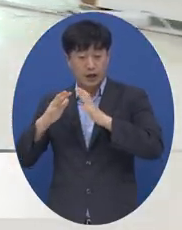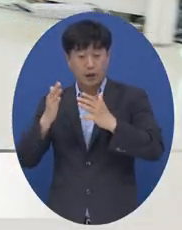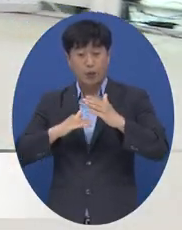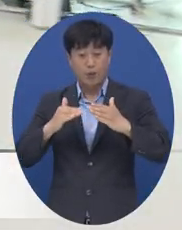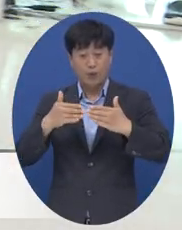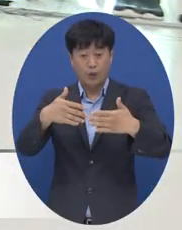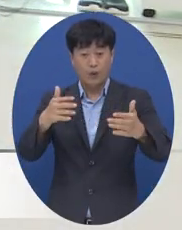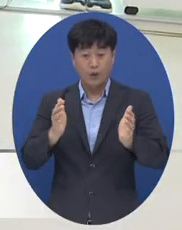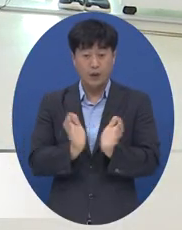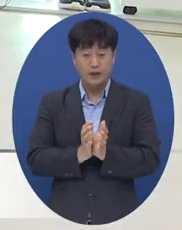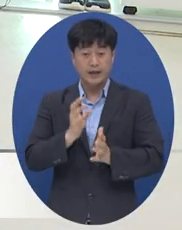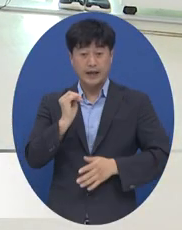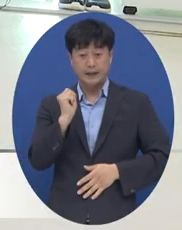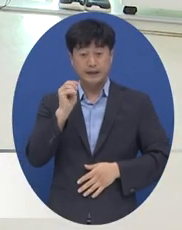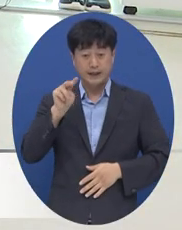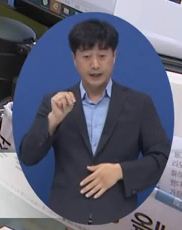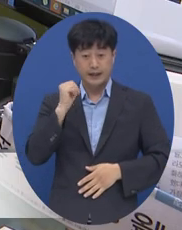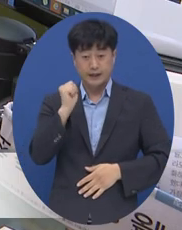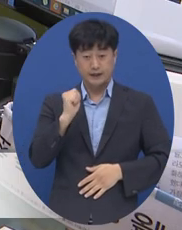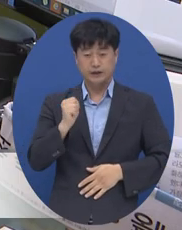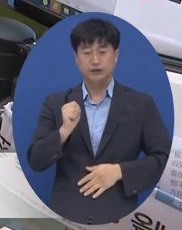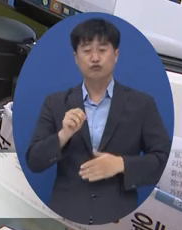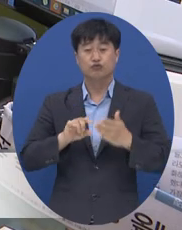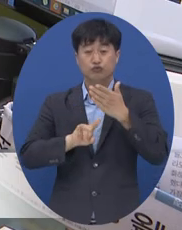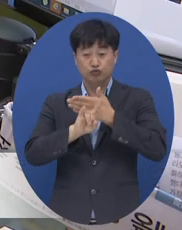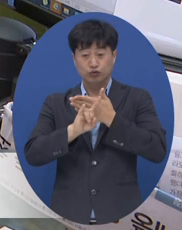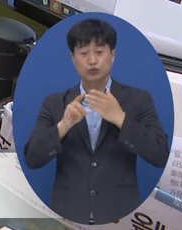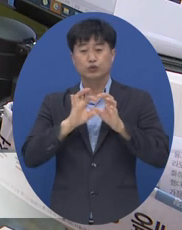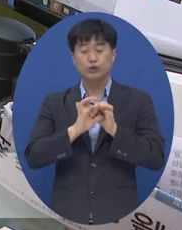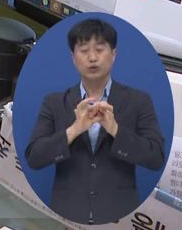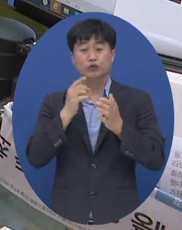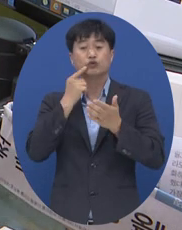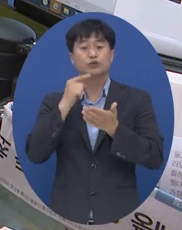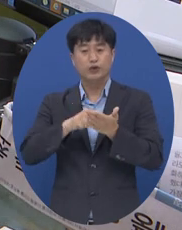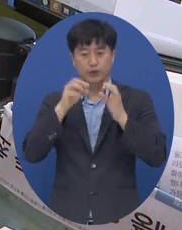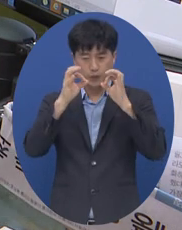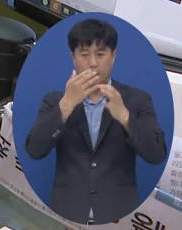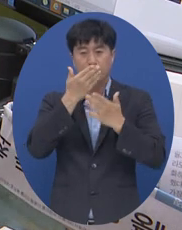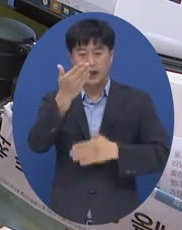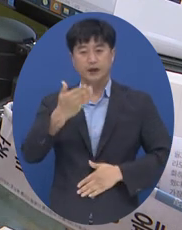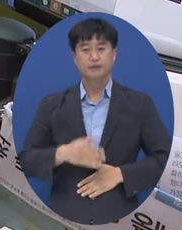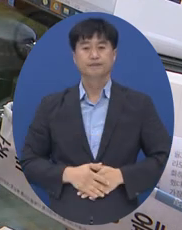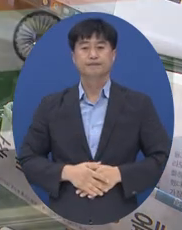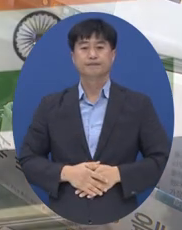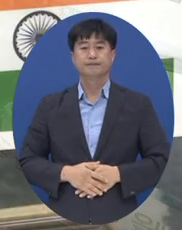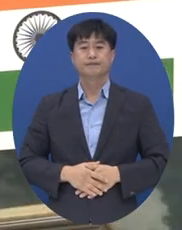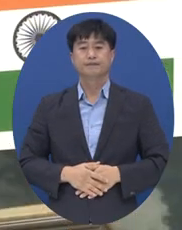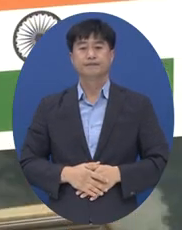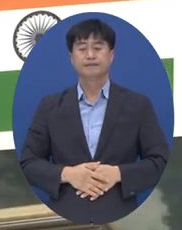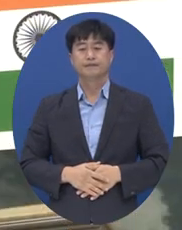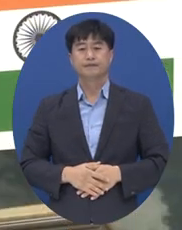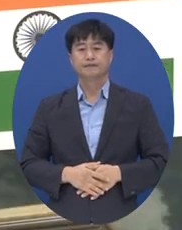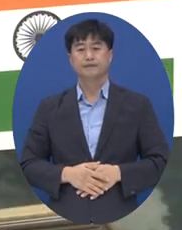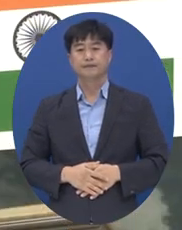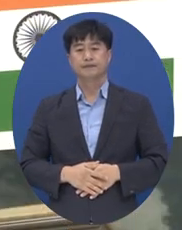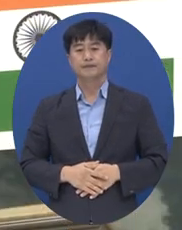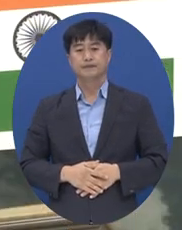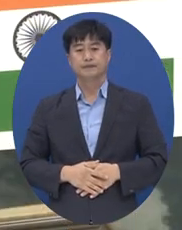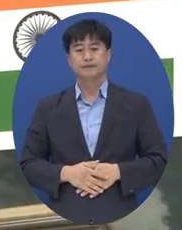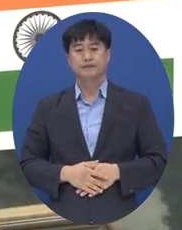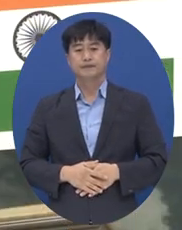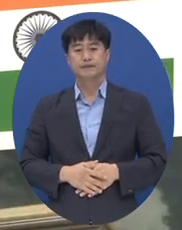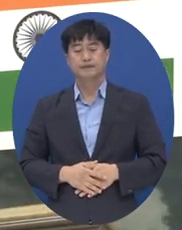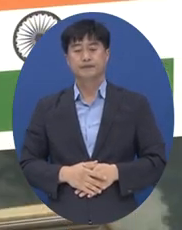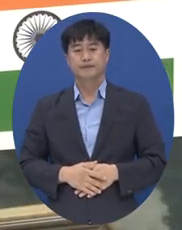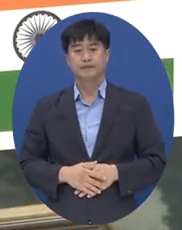외국인 공동체 SNS나 유튜브를 중심으로 노출돼 쉽게 볼 수 있습니다. 경기지TV 최지연입니다.